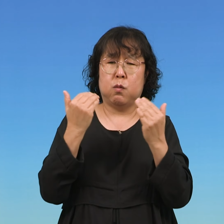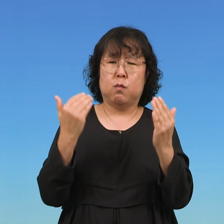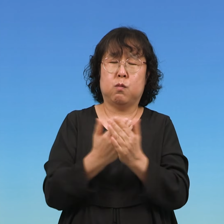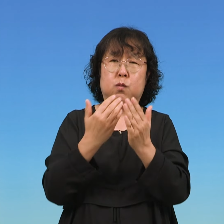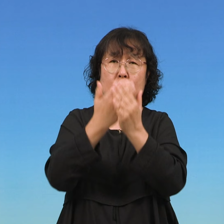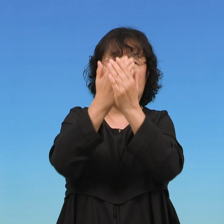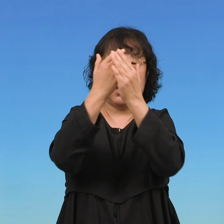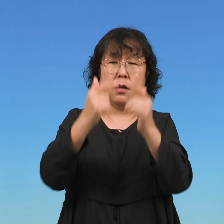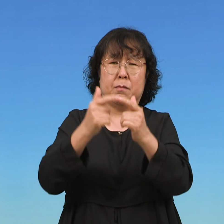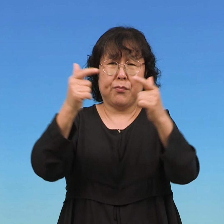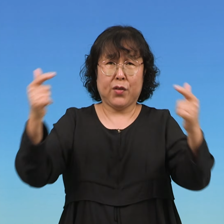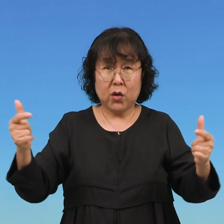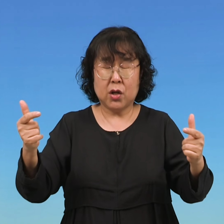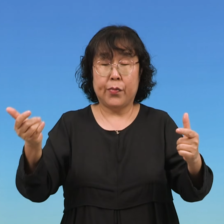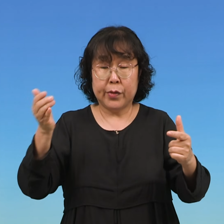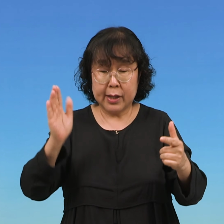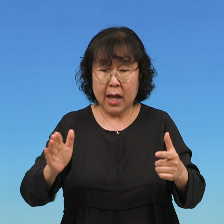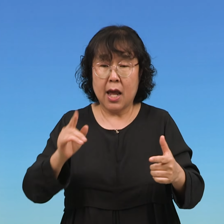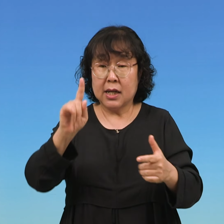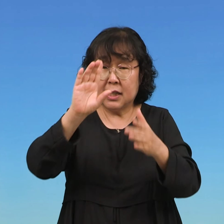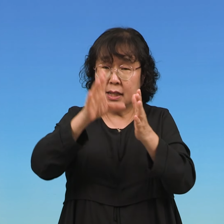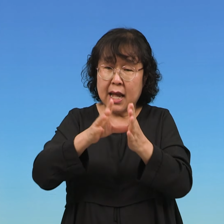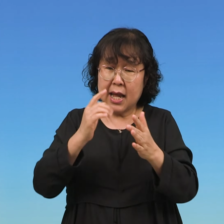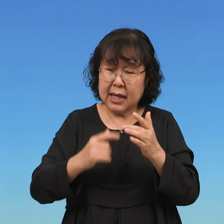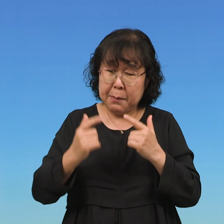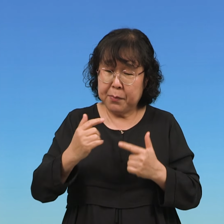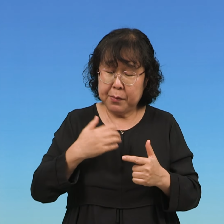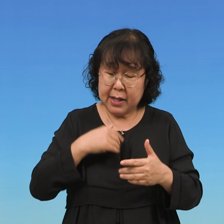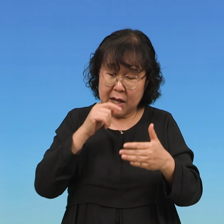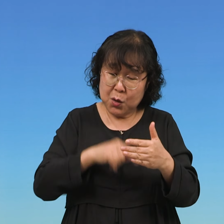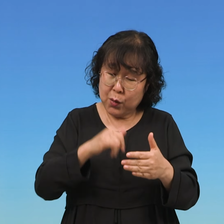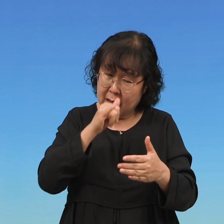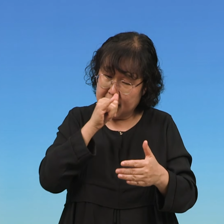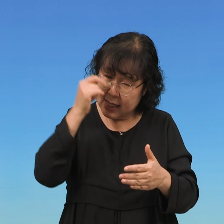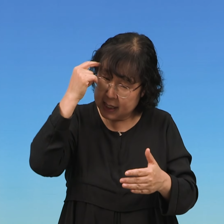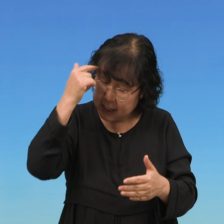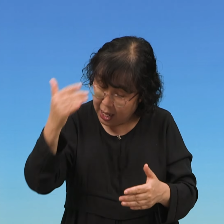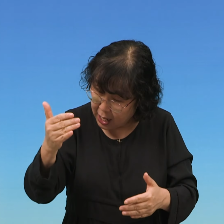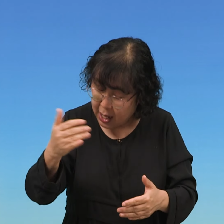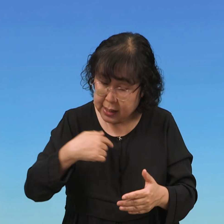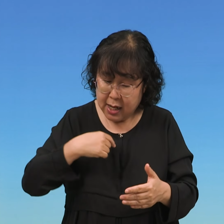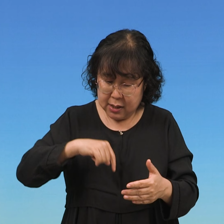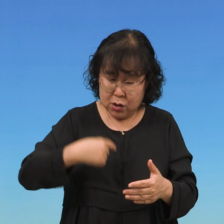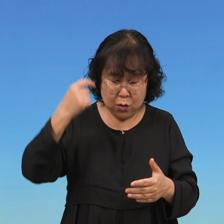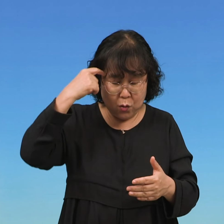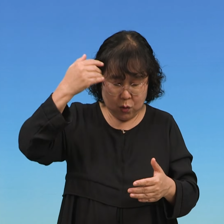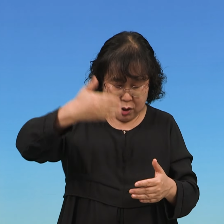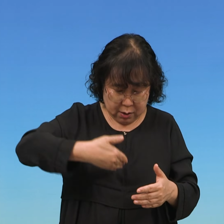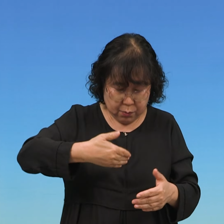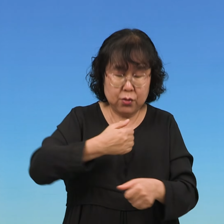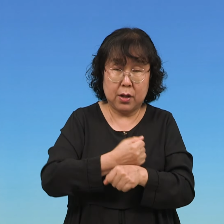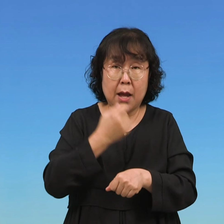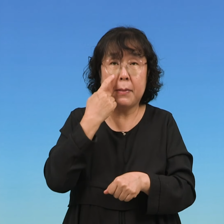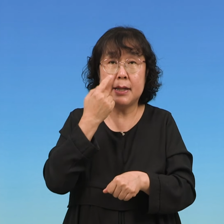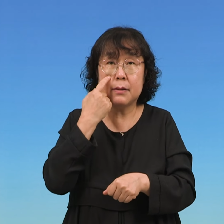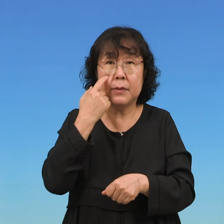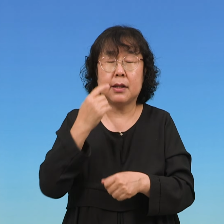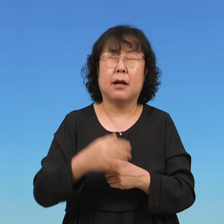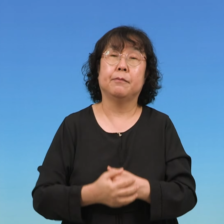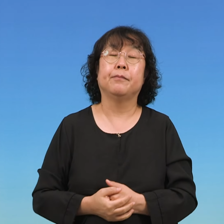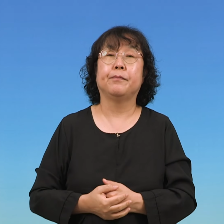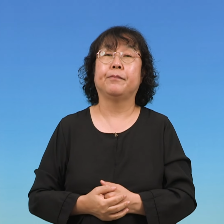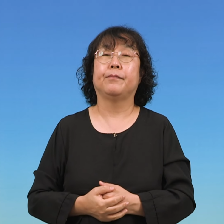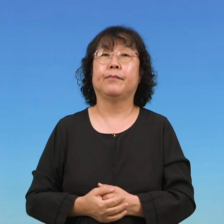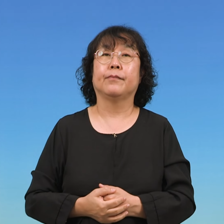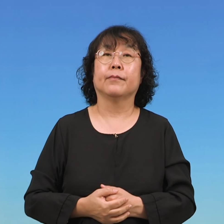해봤습니다 있는 거 같기도 하고 뭐 없는 거 같기도 하고 또 더 뭐 더 풍성해진 거 같기도 잘 모르겠습니다 어떨땐